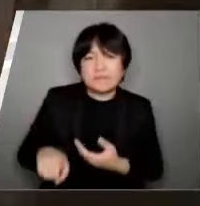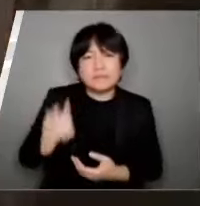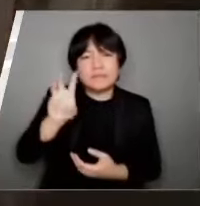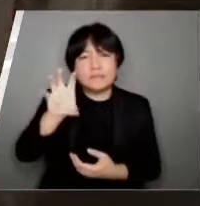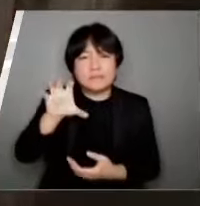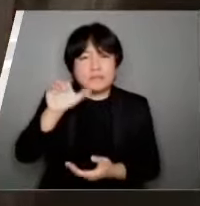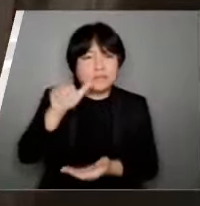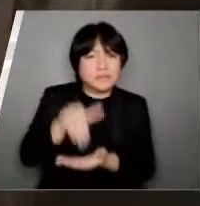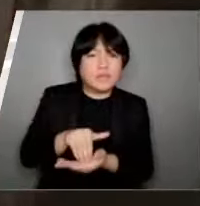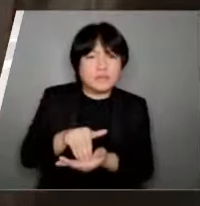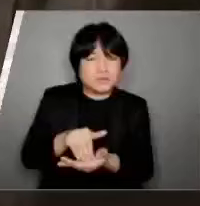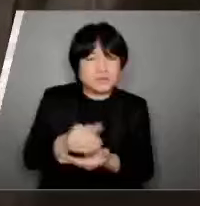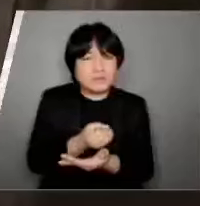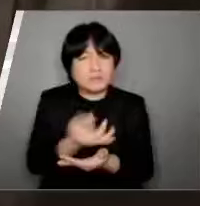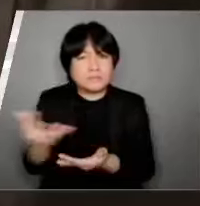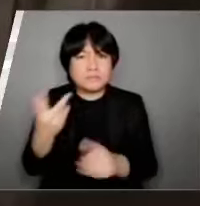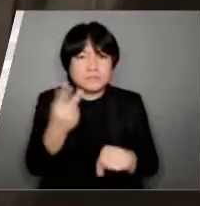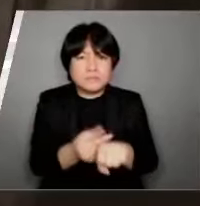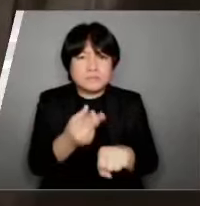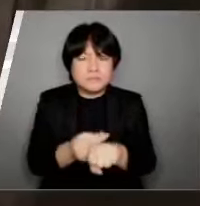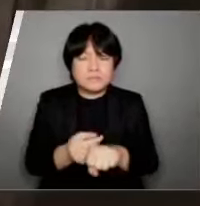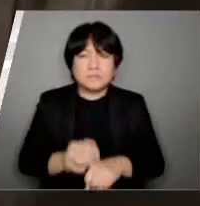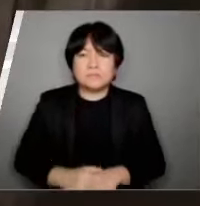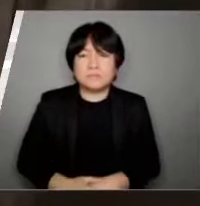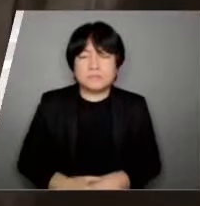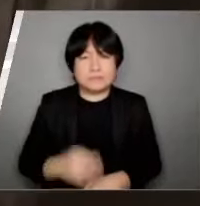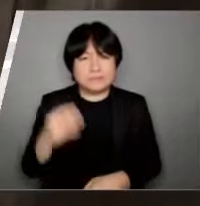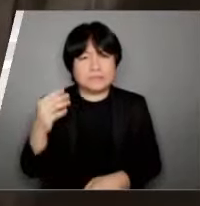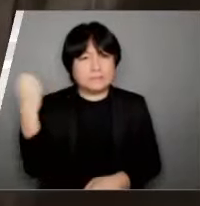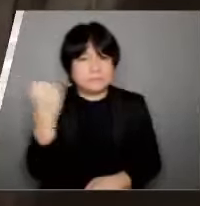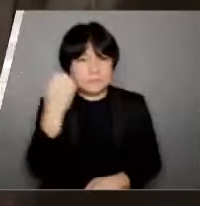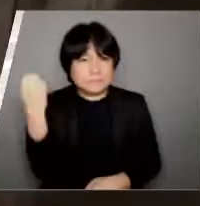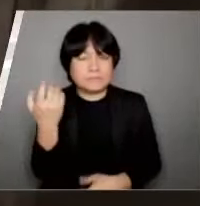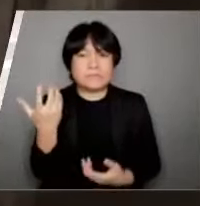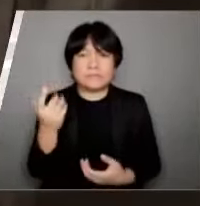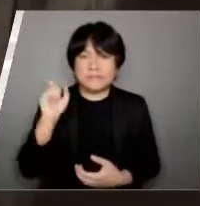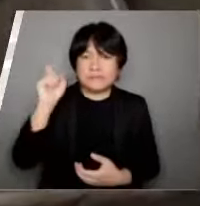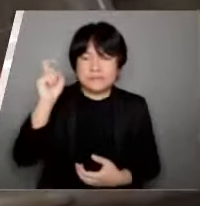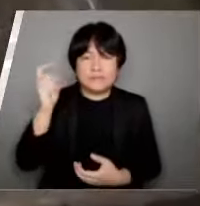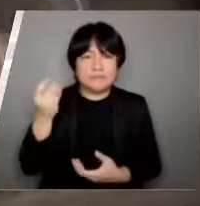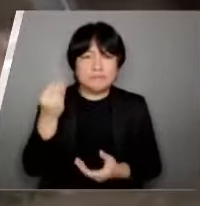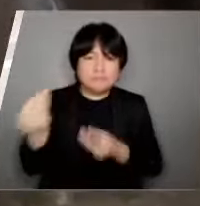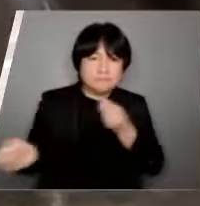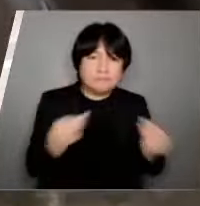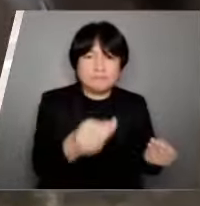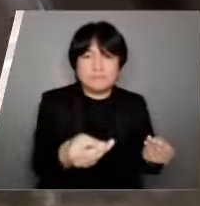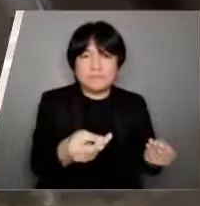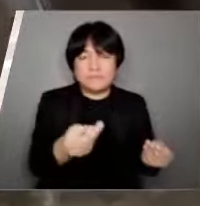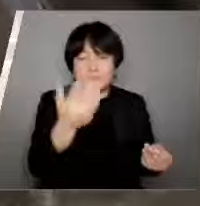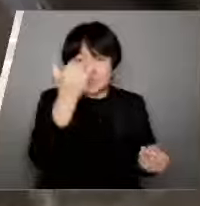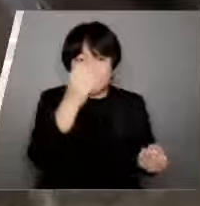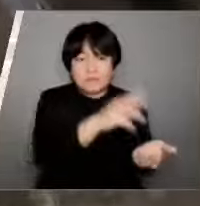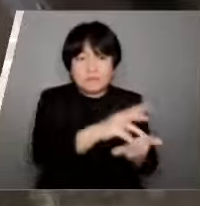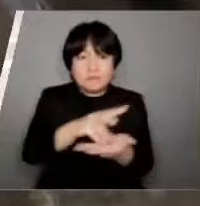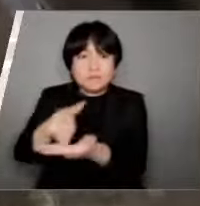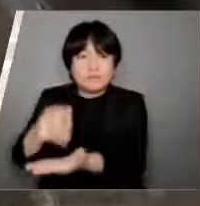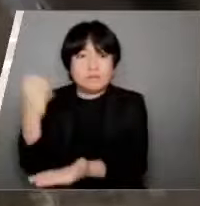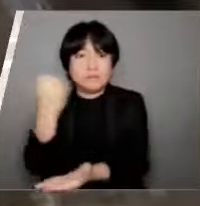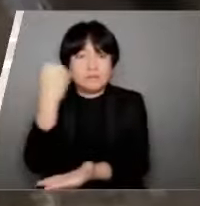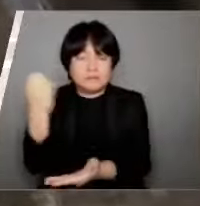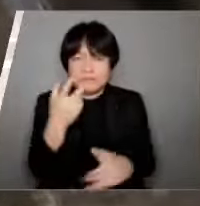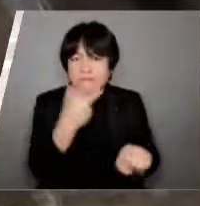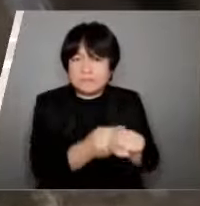Pwede na rin yan na mabilis ang ipakuna doon sa mga may outbreak. Pero kulang pa rin. Kaya